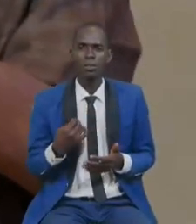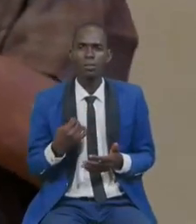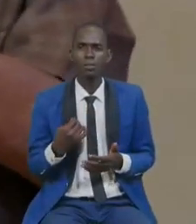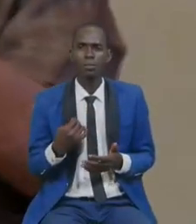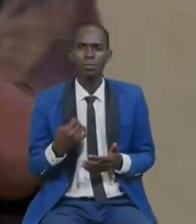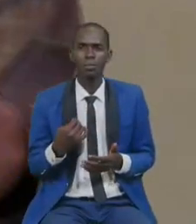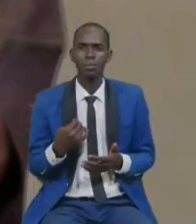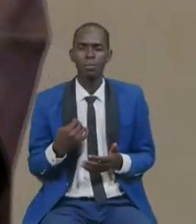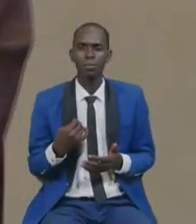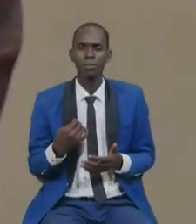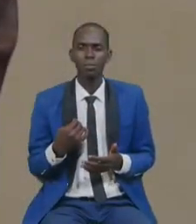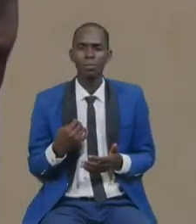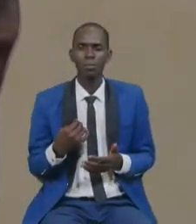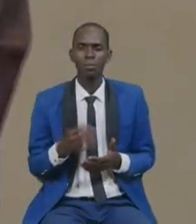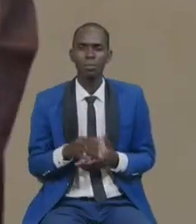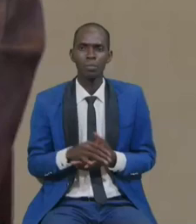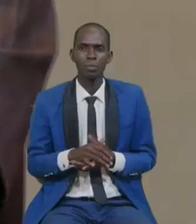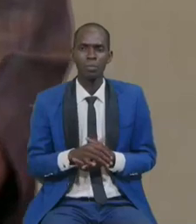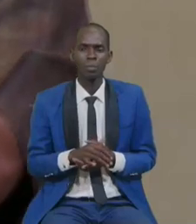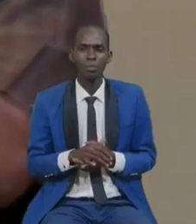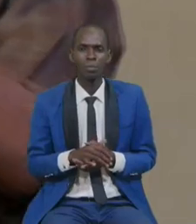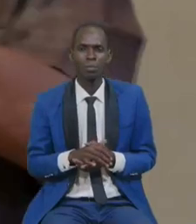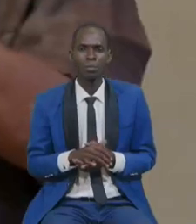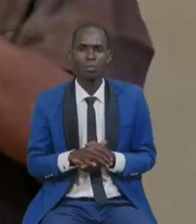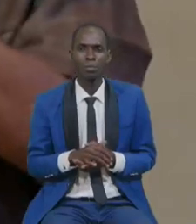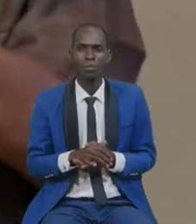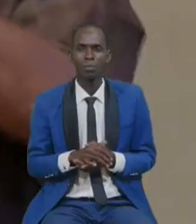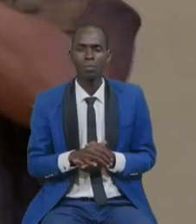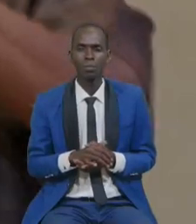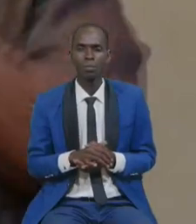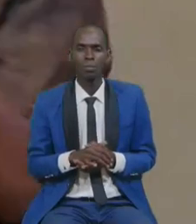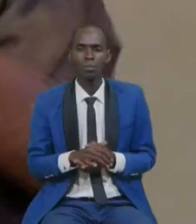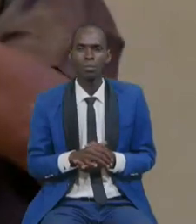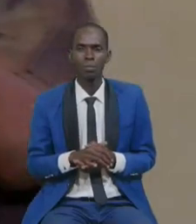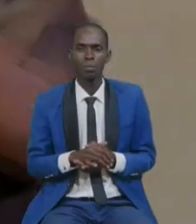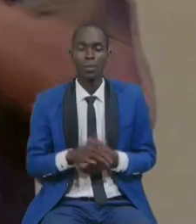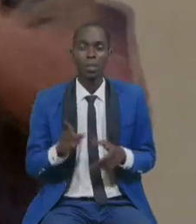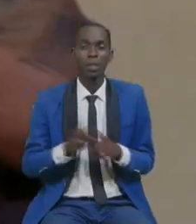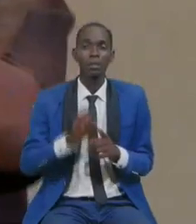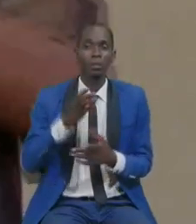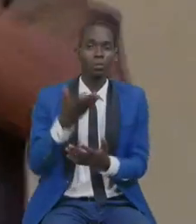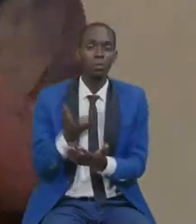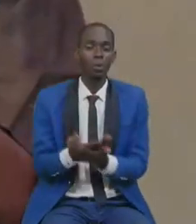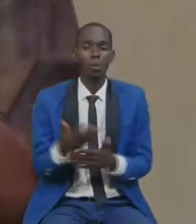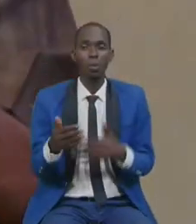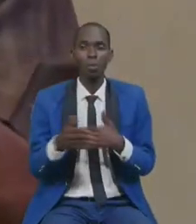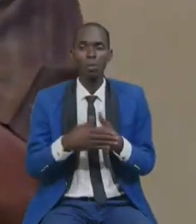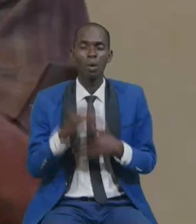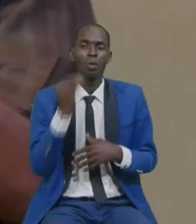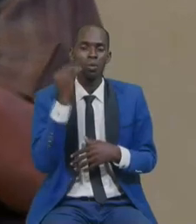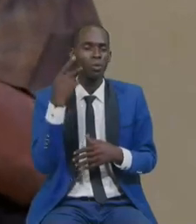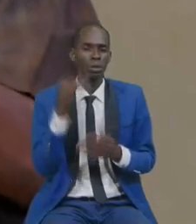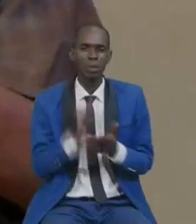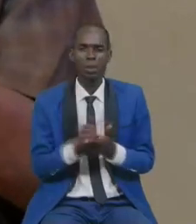Qu'elle va ramasser tout ce qu'elle a à la boutique et nous allons rentrer. Arrivé à la maison, je ne pouvais plus rien faire. Mon corps ne fonctionnait plus.